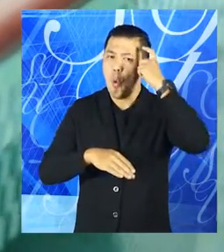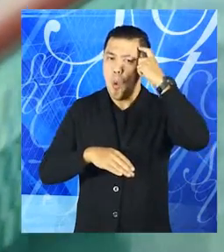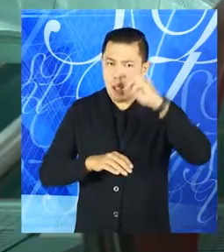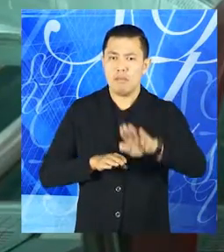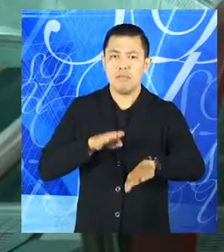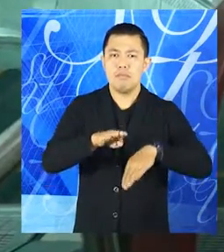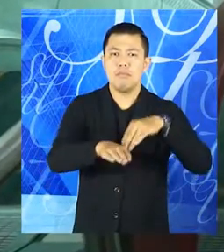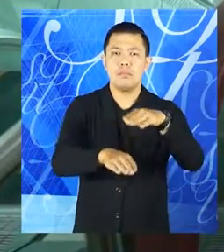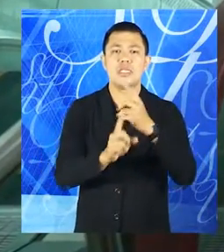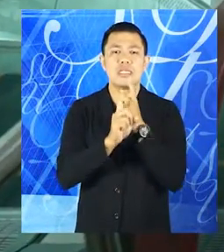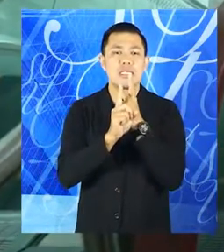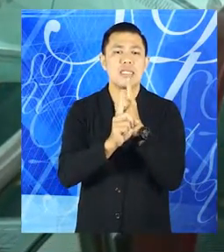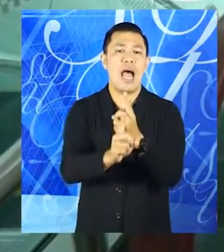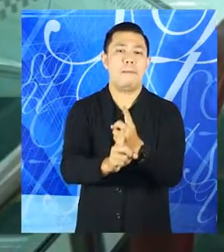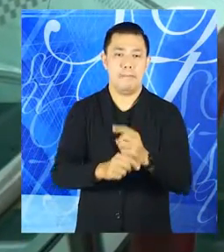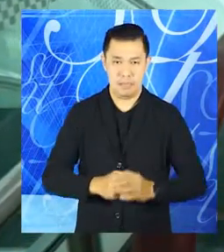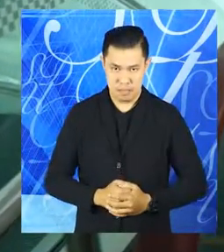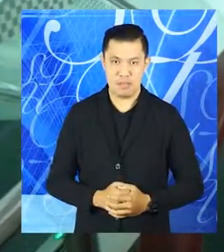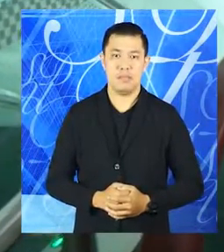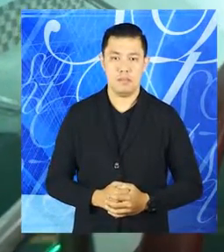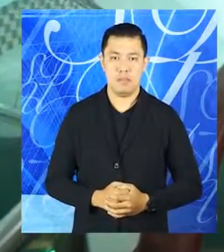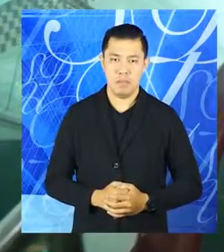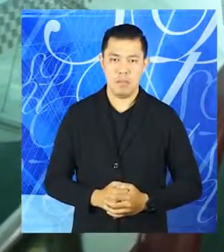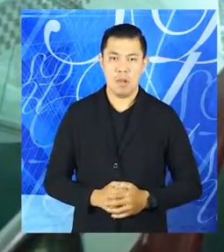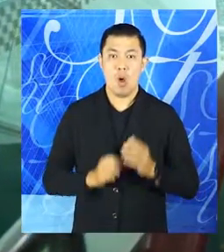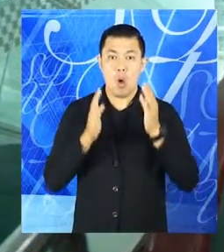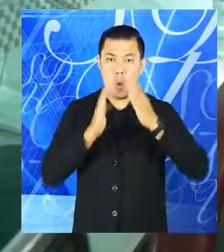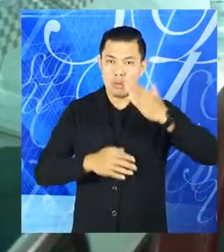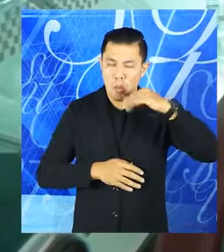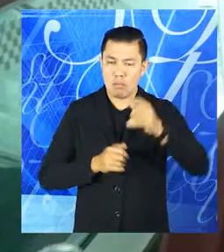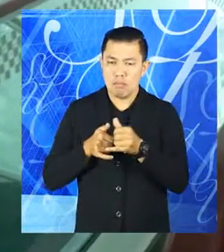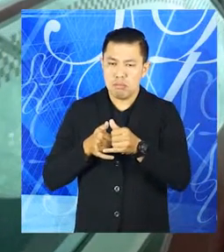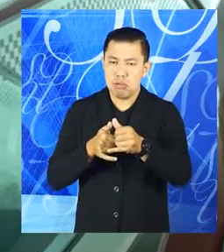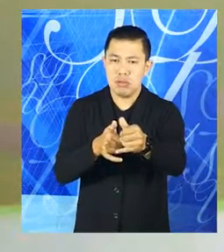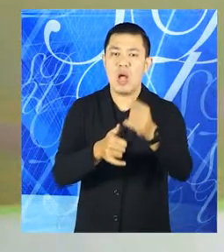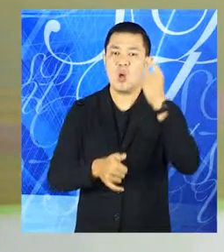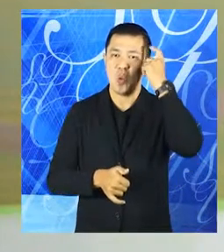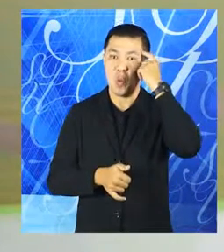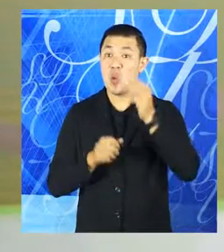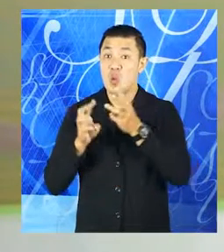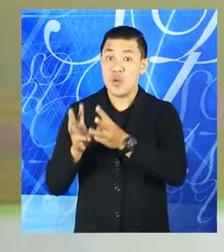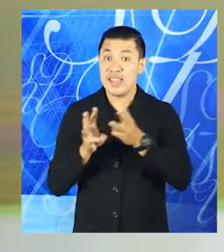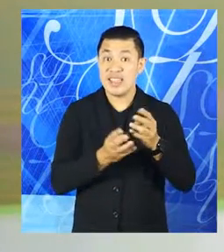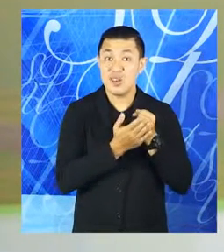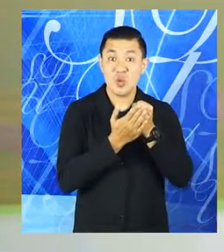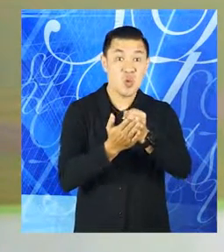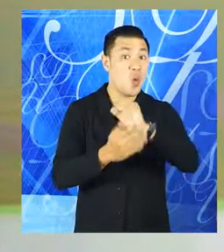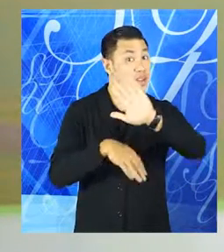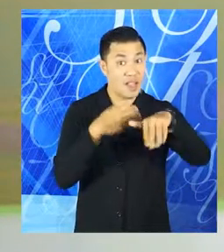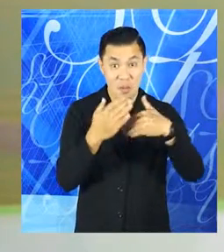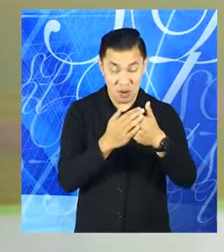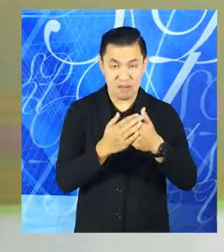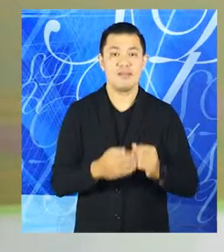ออกจากบันไดเลื่อนได้อย่างปลอดภัยพร้อมกับผู้นำทางจากวิธีการช่วยเหลือดังกล่าวข้าง